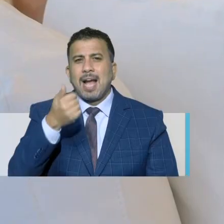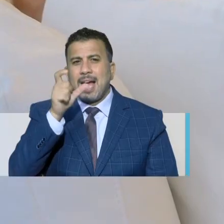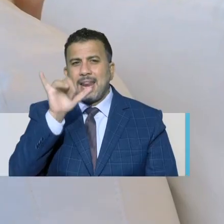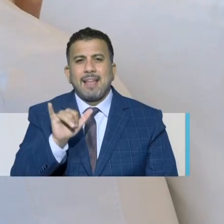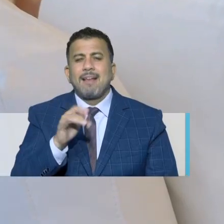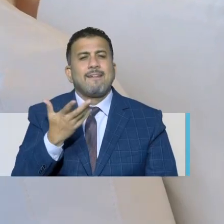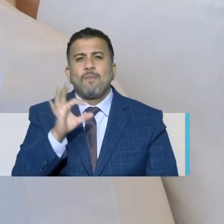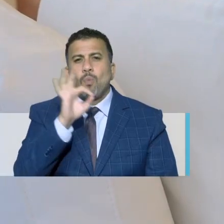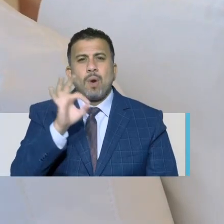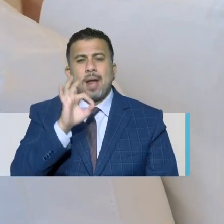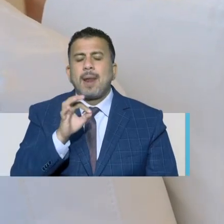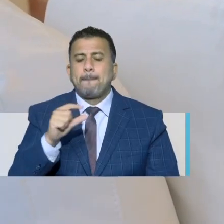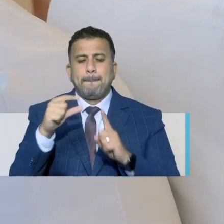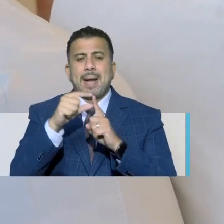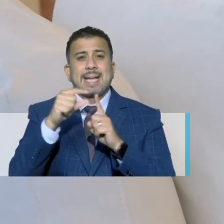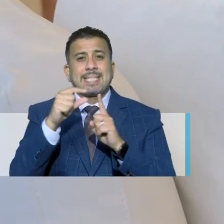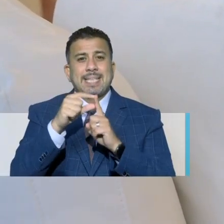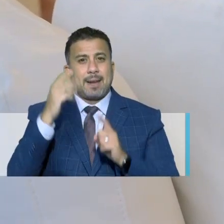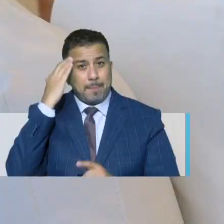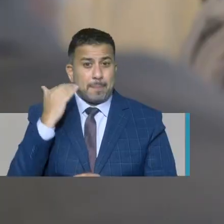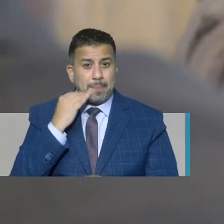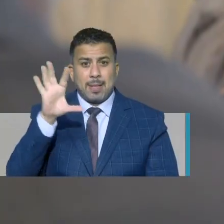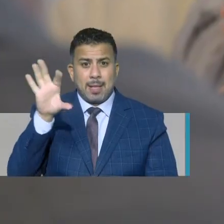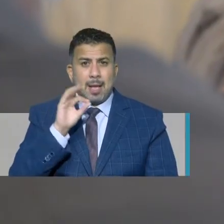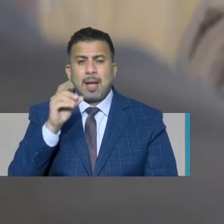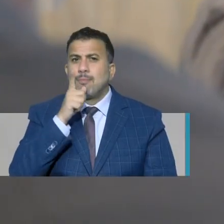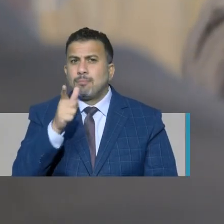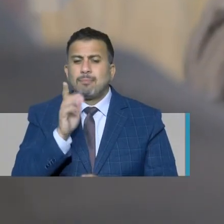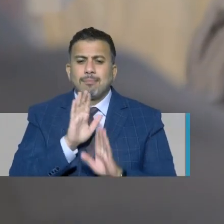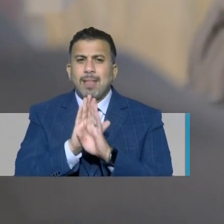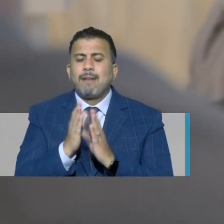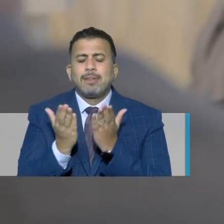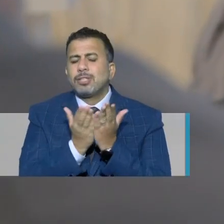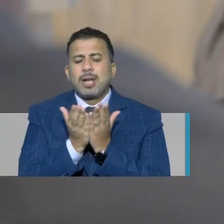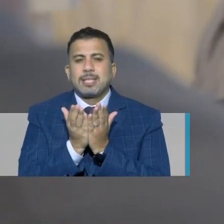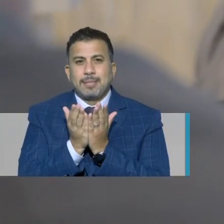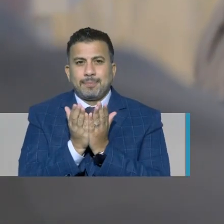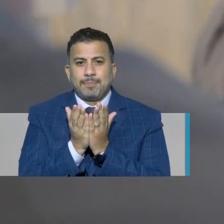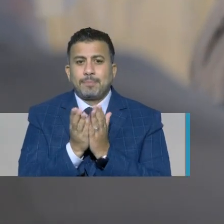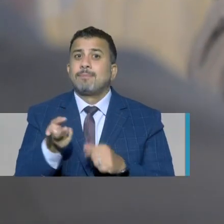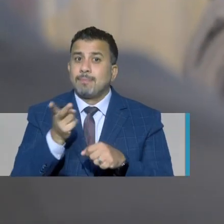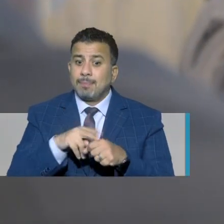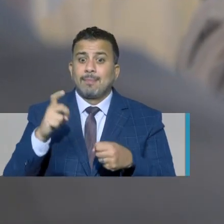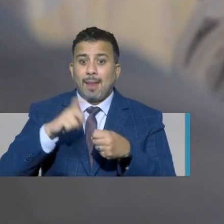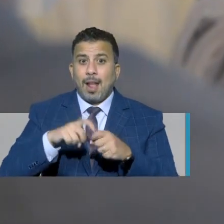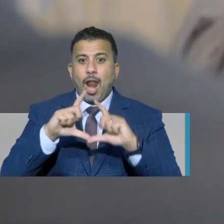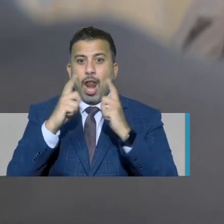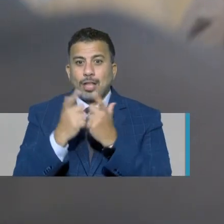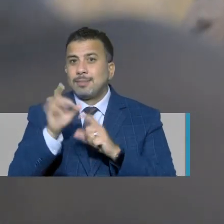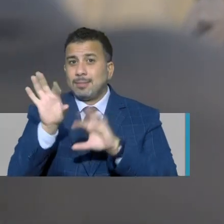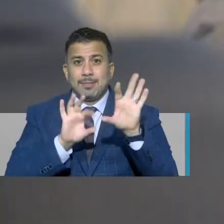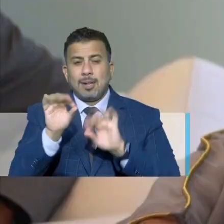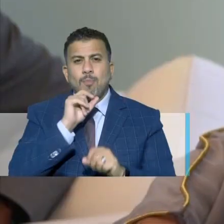افغانيه في باكستان واحدى المستفيدات من منحه دافئ الدراسيه كما ضمت اللجنه ايضا